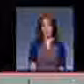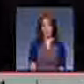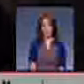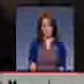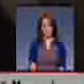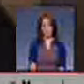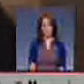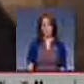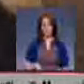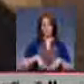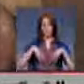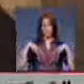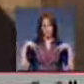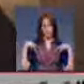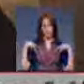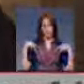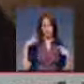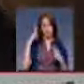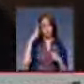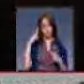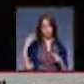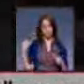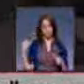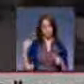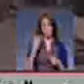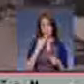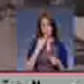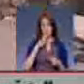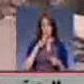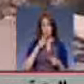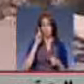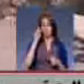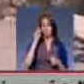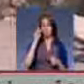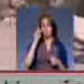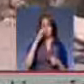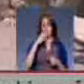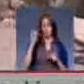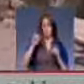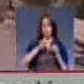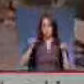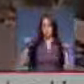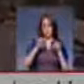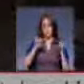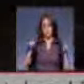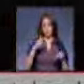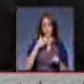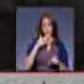فرحانة ومبسوطة، والناس كلها اللي هنا فرحانة ومبسوطة ان هم دخلونا المياه، والف شكر ليهم.